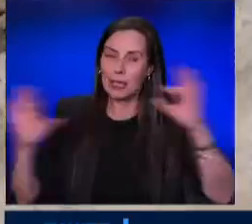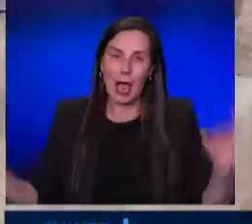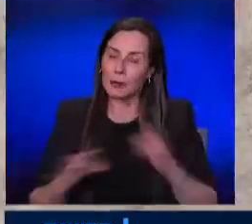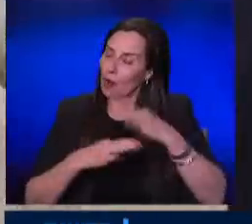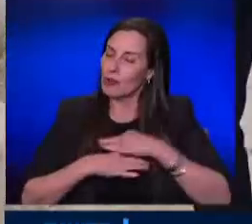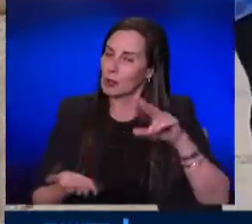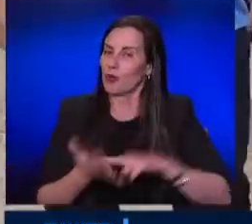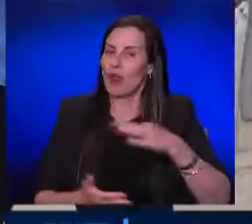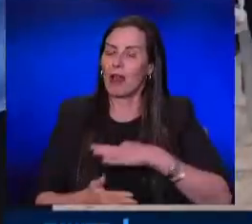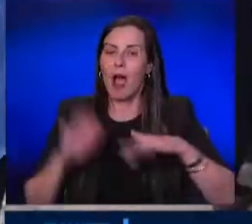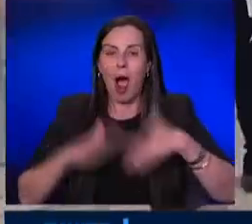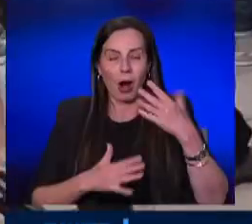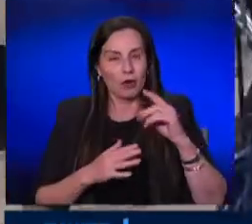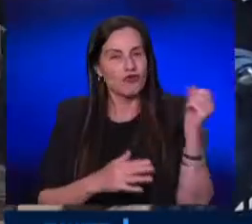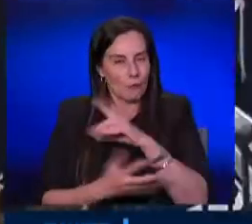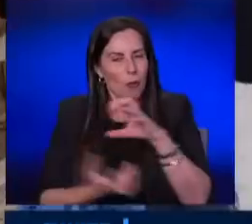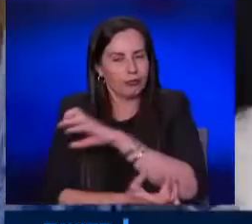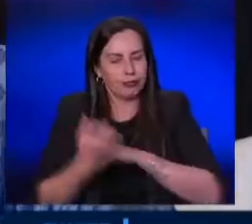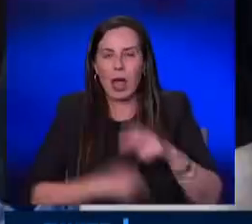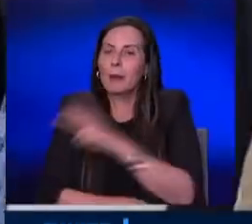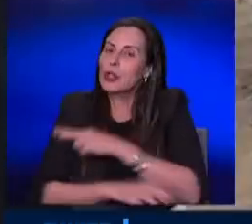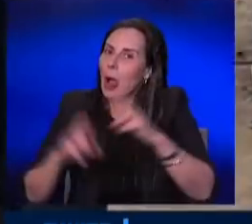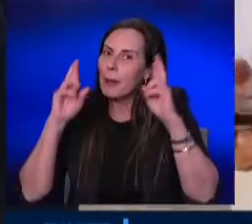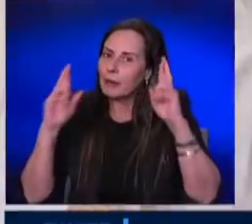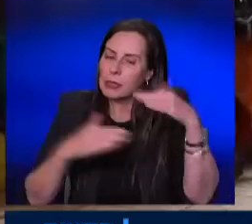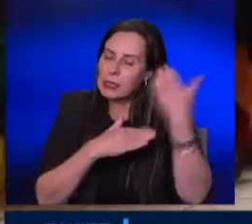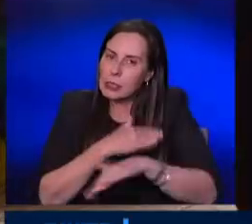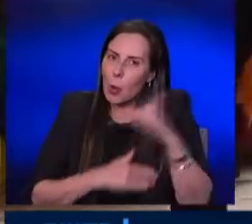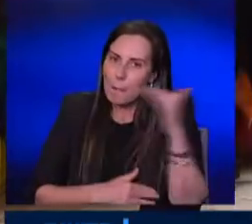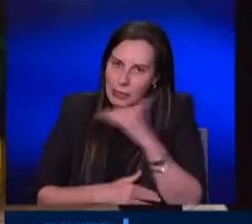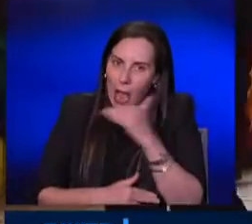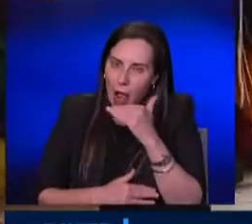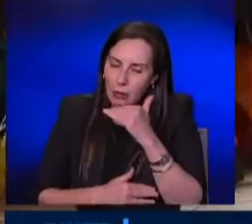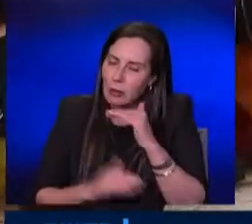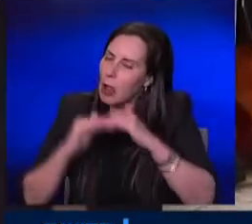שלנו. אחרי שבוע סוער בירושלים, במשטרה מקווים כי סיום חג הפסח